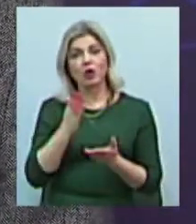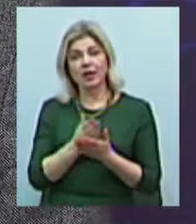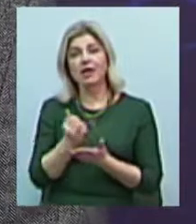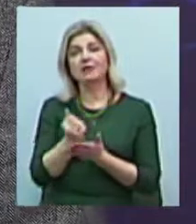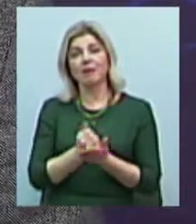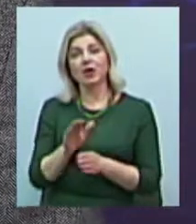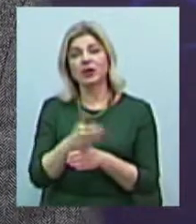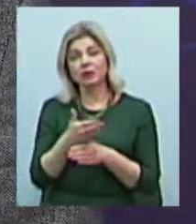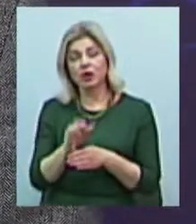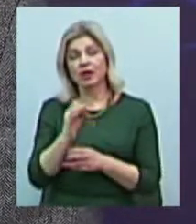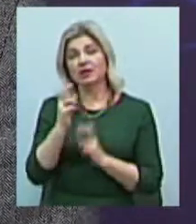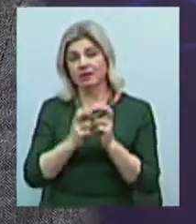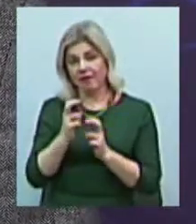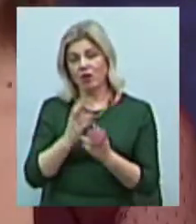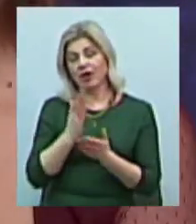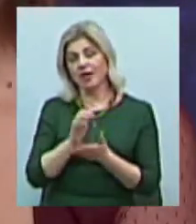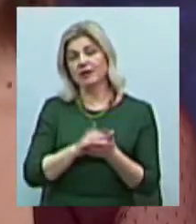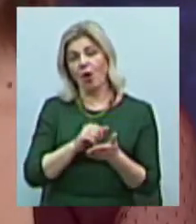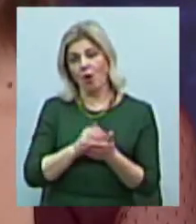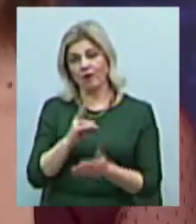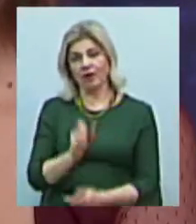запчастини і завод є застрахований.